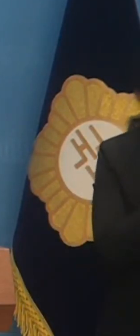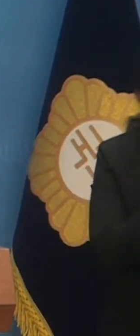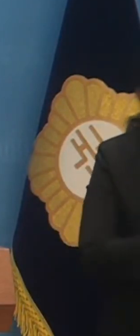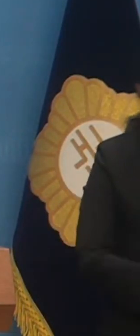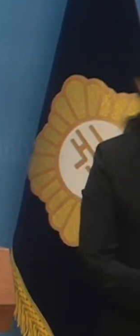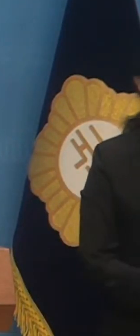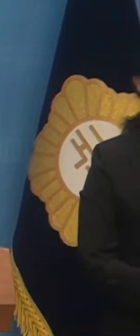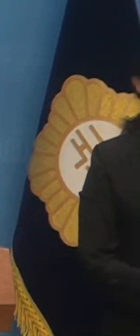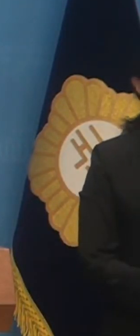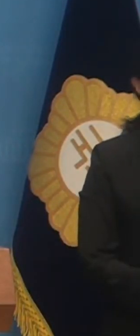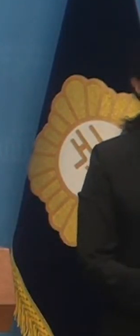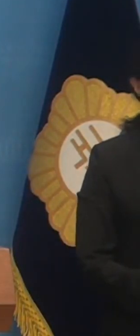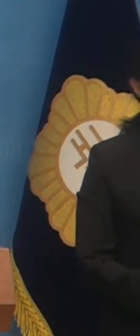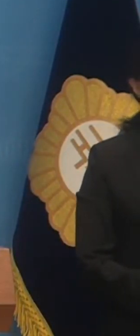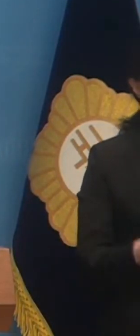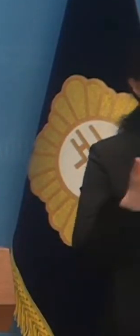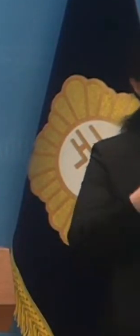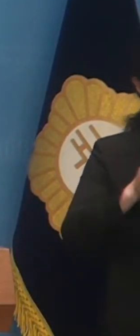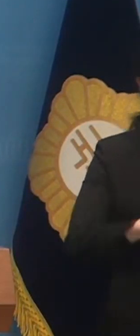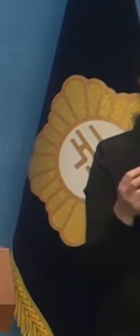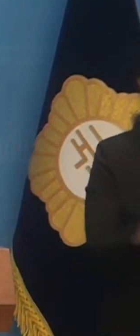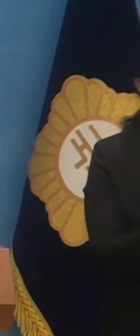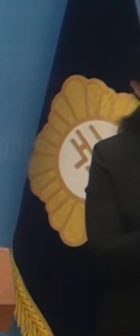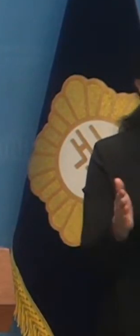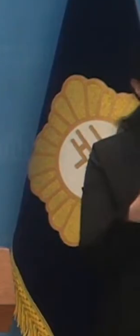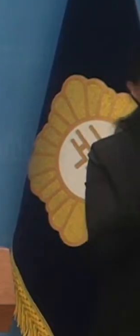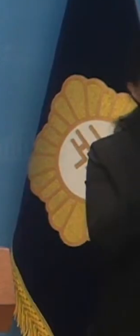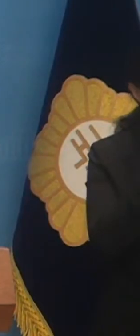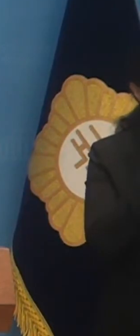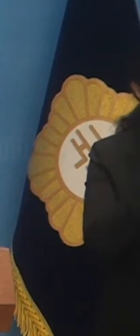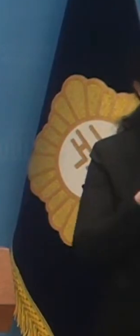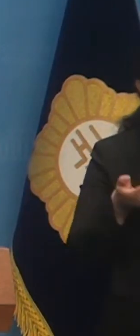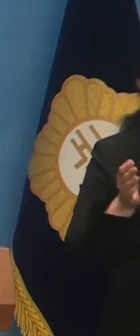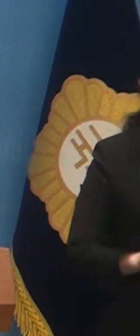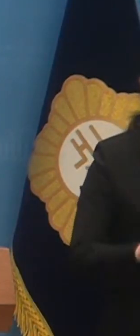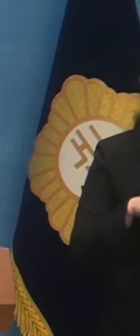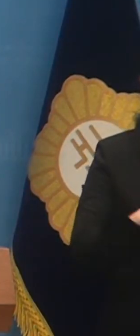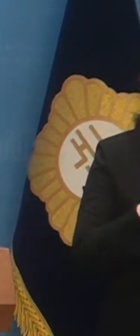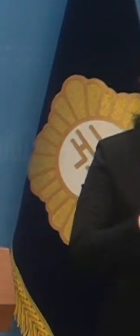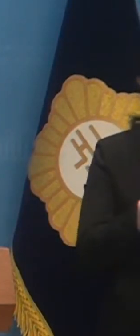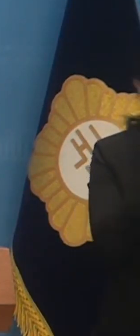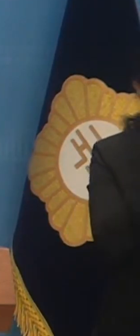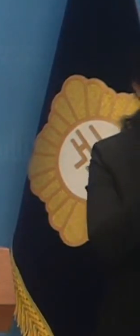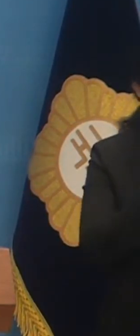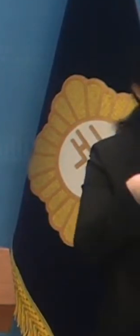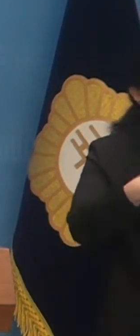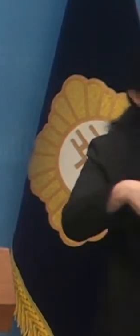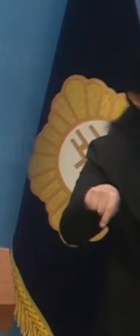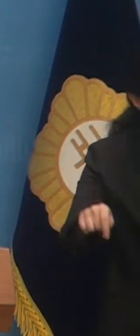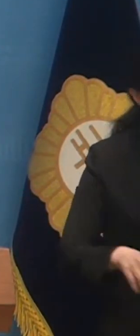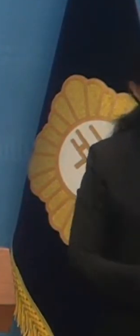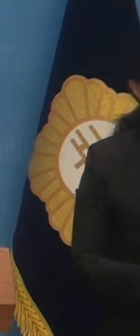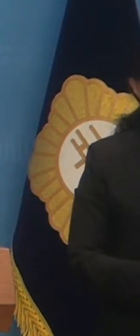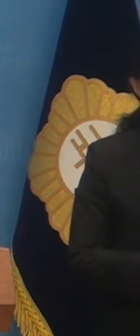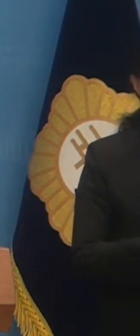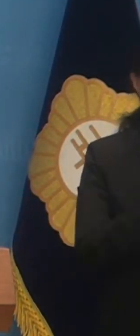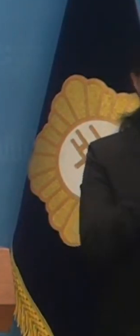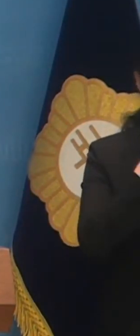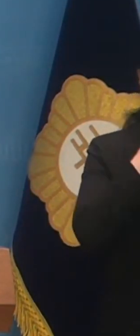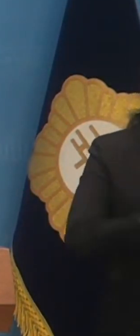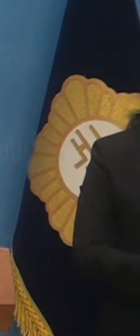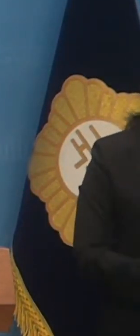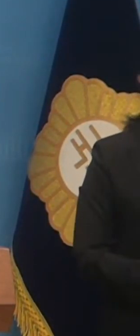방식입니까? 쇄신안도 마련하지 못하면서 대체 무엇을 반성하고 쇄신한다는 건지